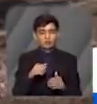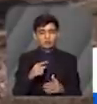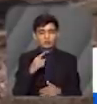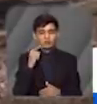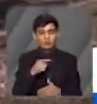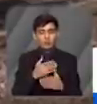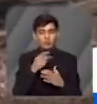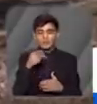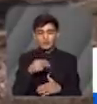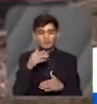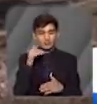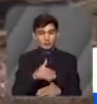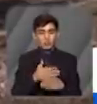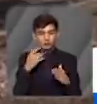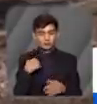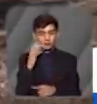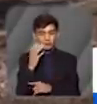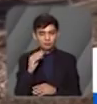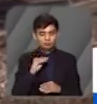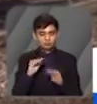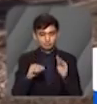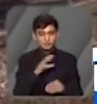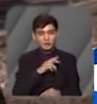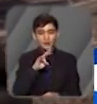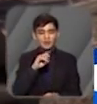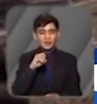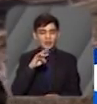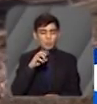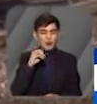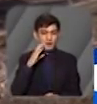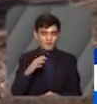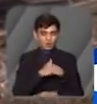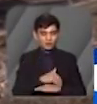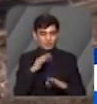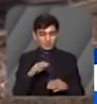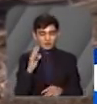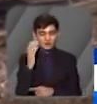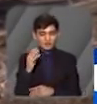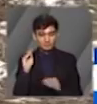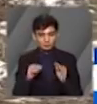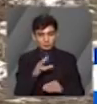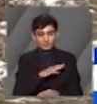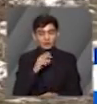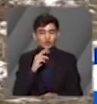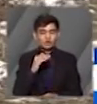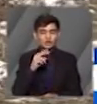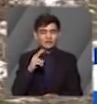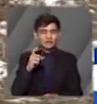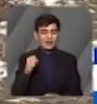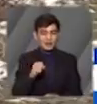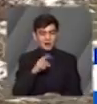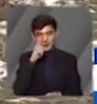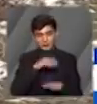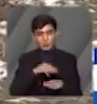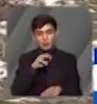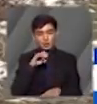тал өздеріңіз білесіздер, таңертең болдыңыздар, Назарбаев көшесінде егілді 1000 тал, екінші тал осы ЖКХ бекітілген жер. Әкім Мұрат Айтеновтың